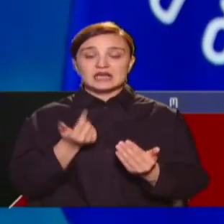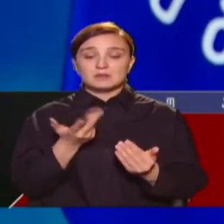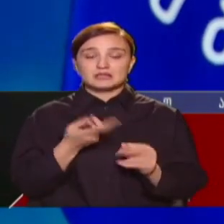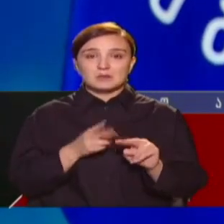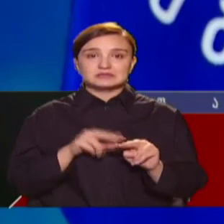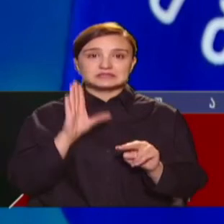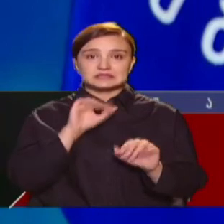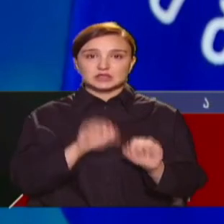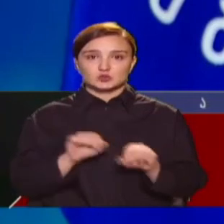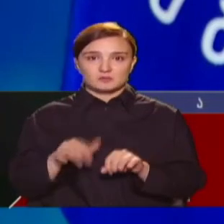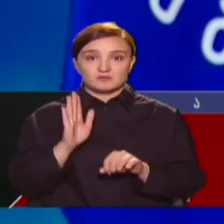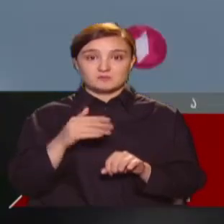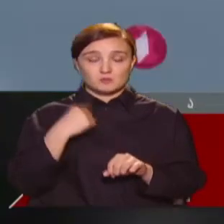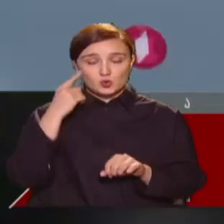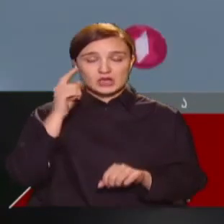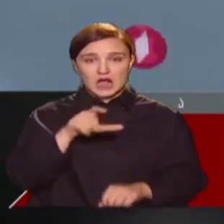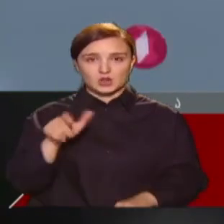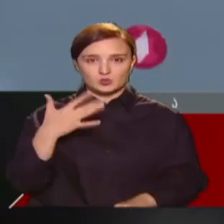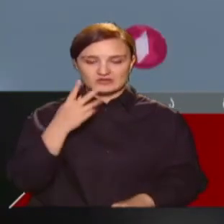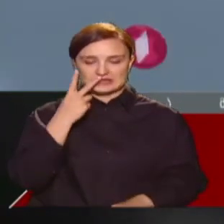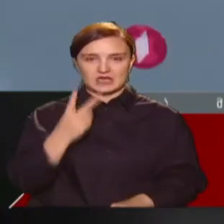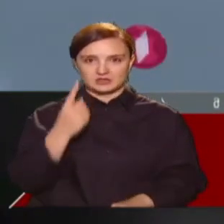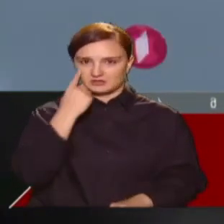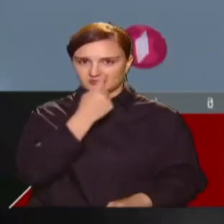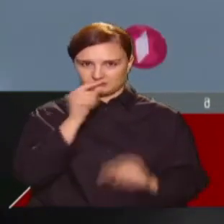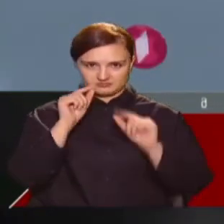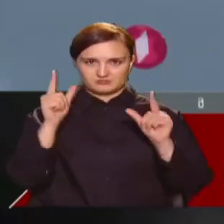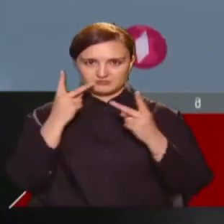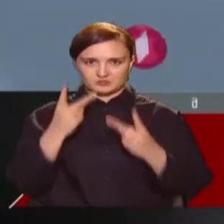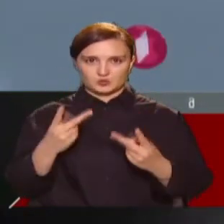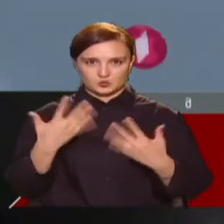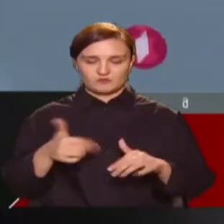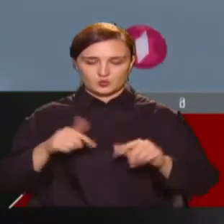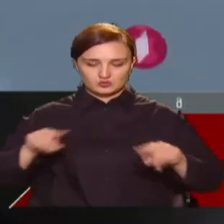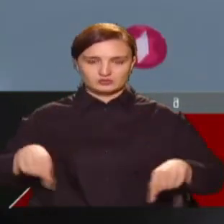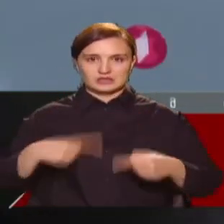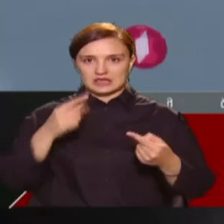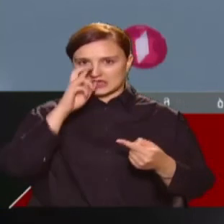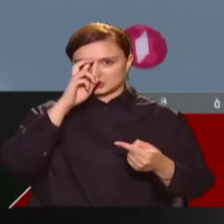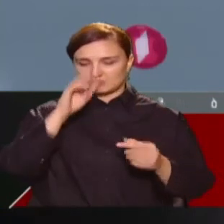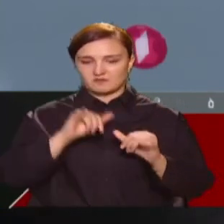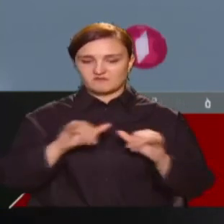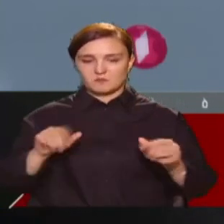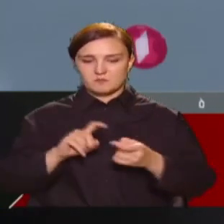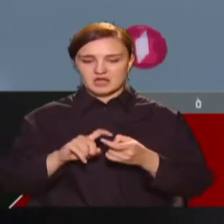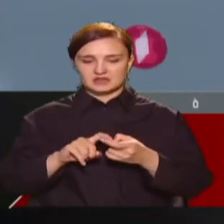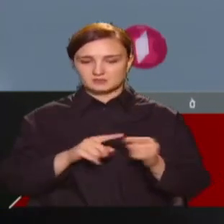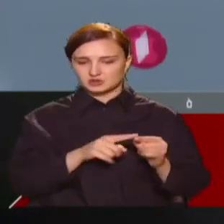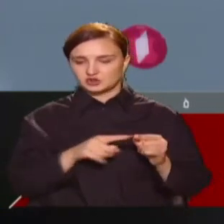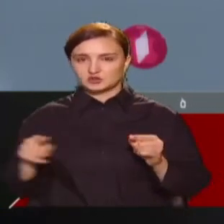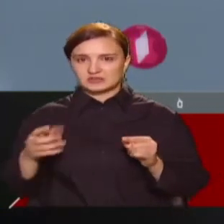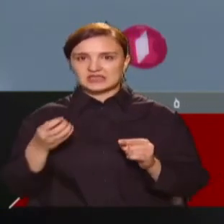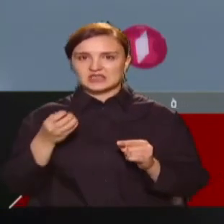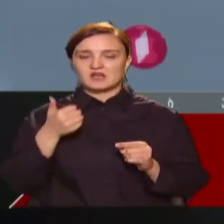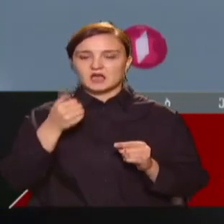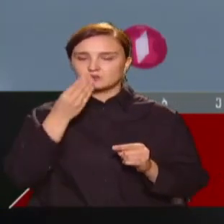საშუალება იქნება. Მადლობა, რომ მე მგონი დაინახა მოსახლეობამ თუ როგორი აღდგენა გააკეთა ხელისუფლებამ პანდემიის შემდგომ პერიოდში. Კიდევ